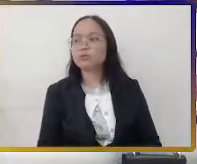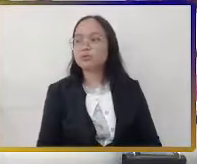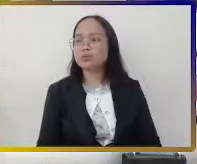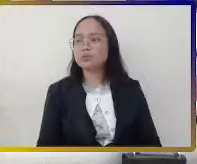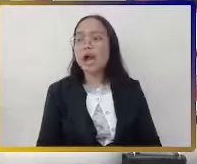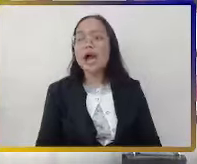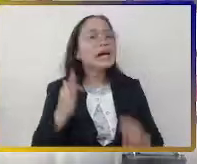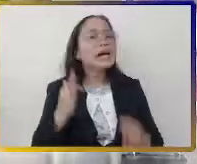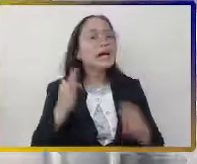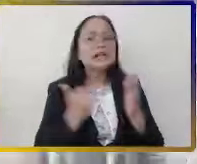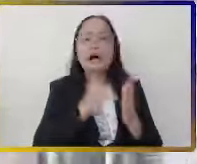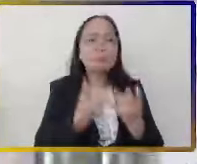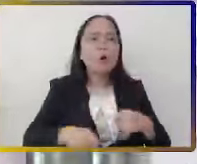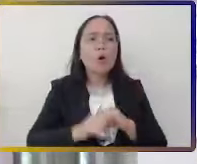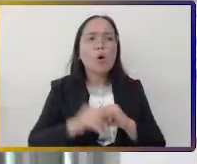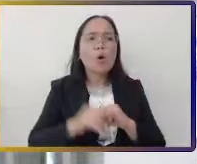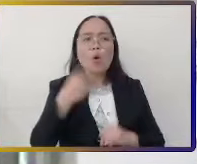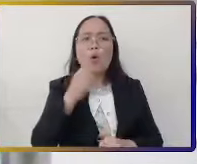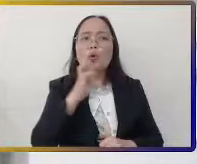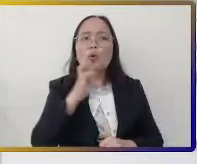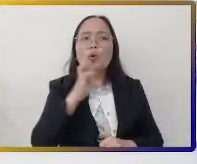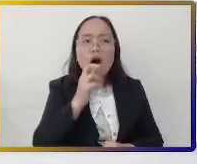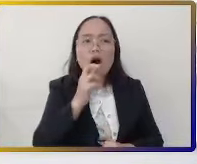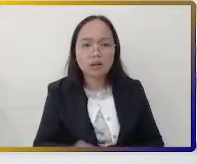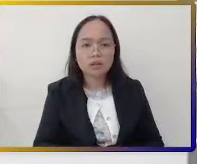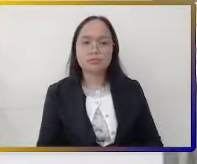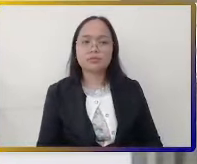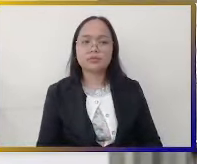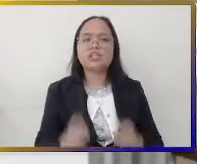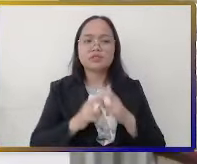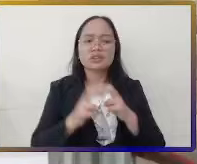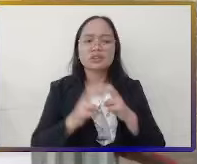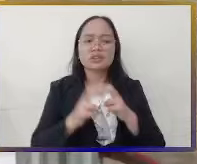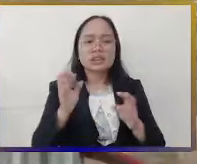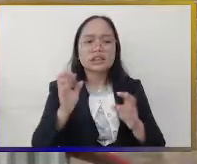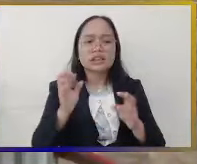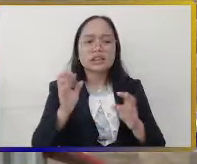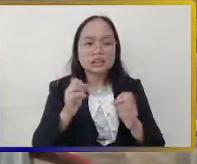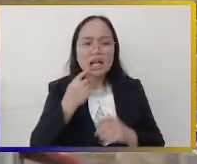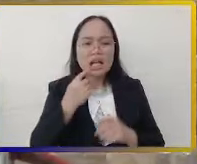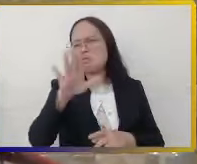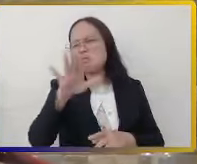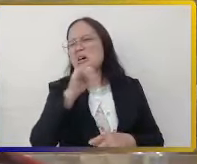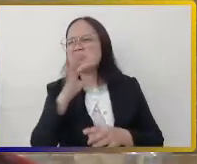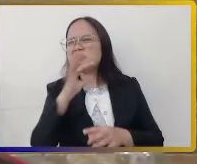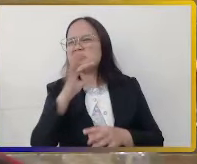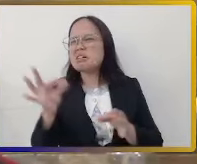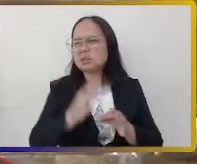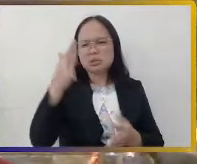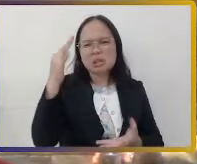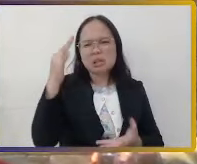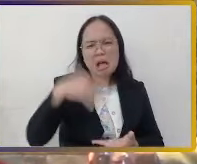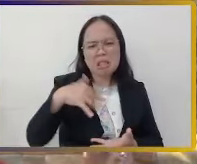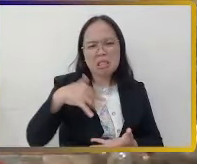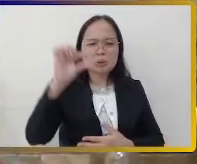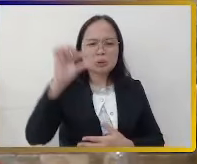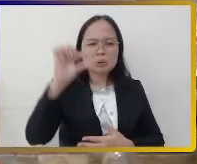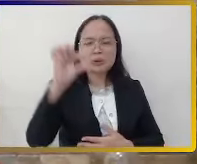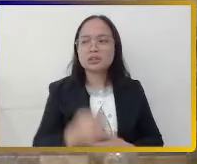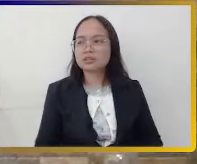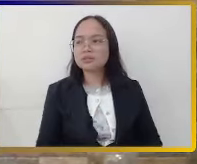It doesn't matter who you are. Kahit sabihin nila, hindi ka bagay dyan kasi ang pinag-aralan mo lang ay ganito.